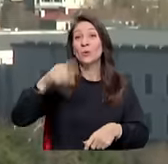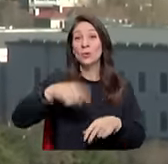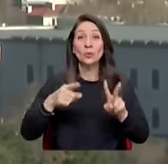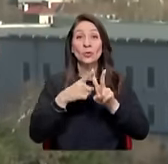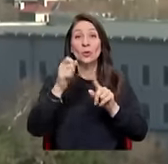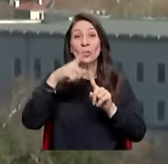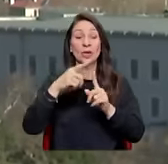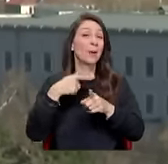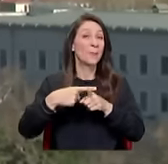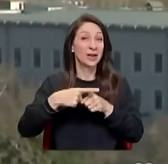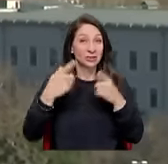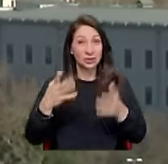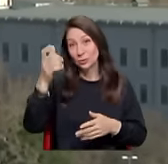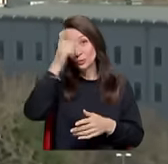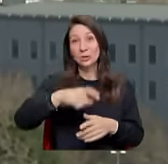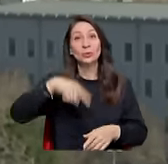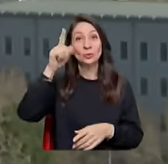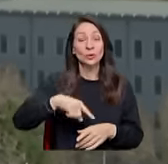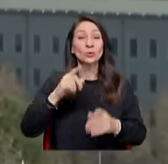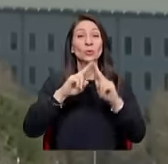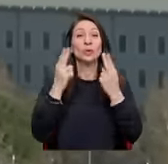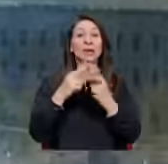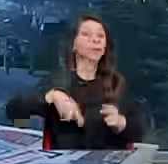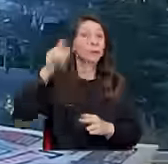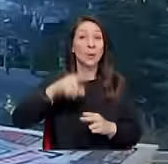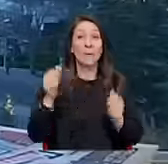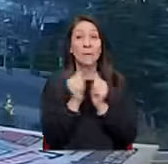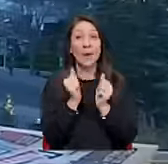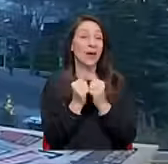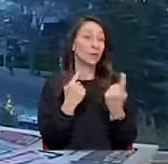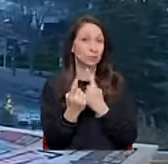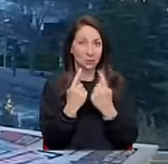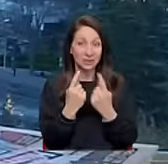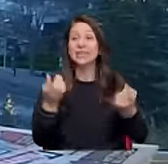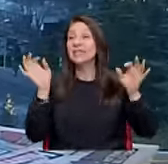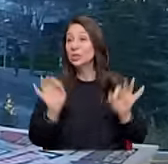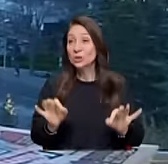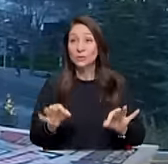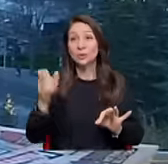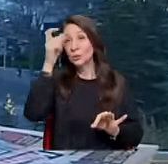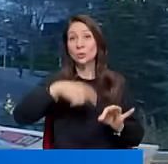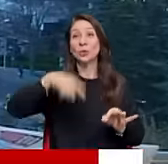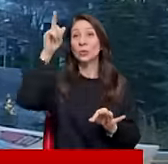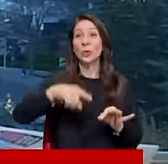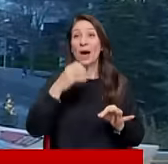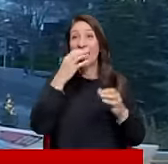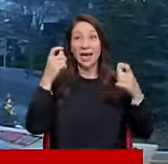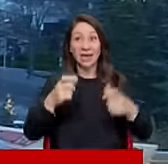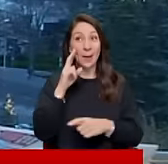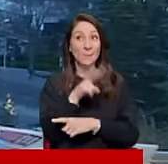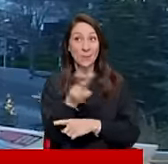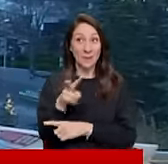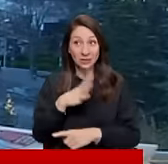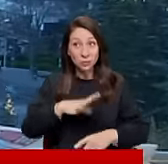notlarını paylaşacağız. Türkiye'nin gündemini, dünyanın gündemini birlikte konuşacağız. Şimdi Türkiye'nin gündemine Ankara'dan bakmak